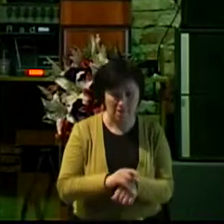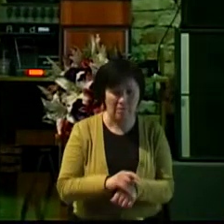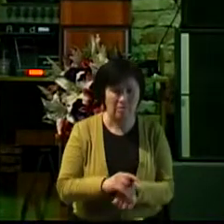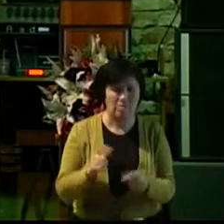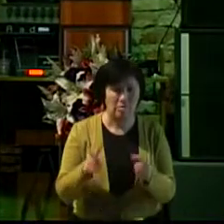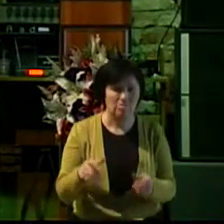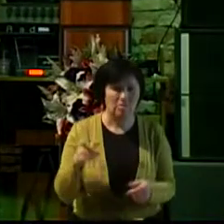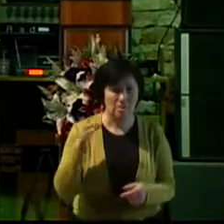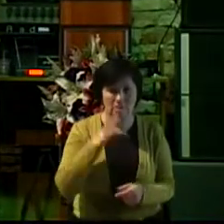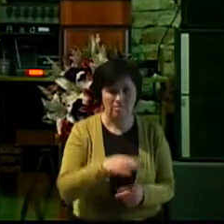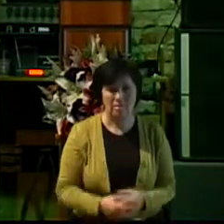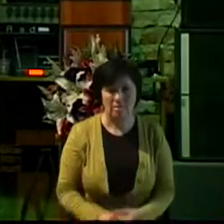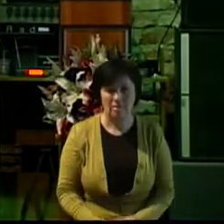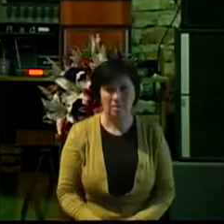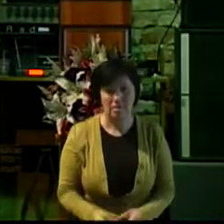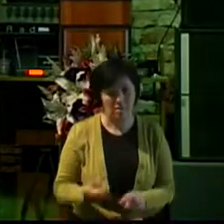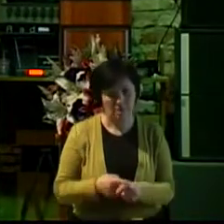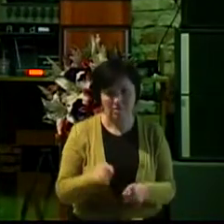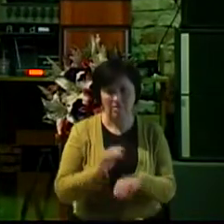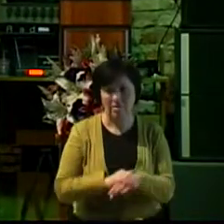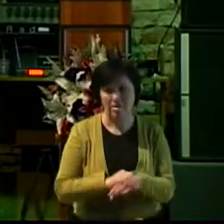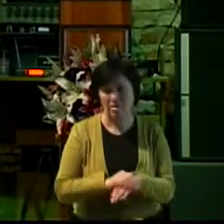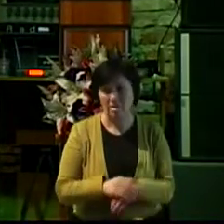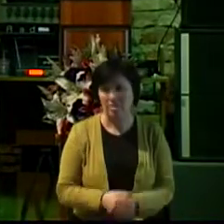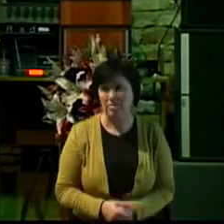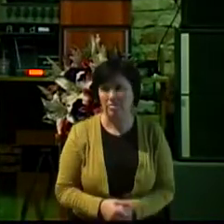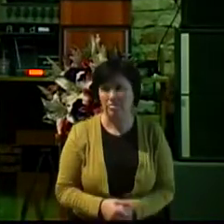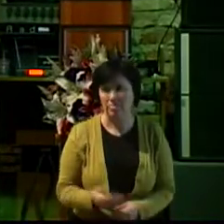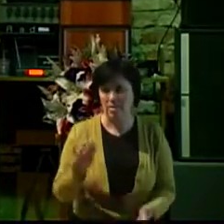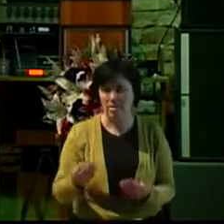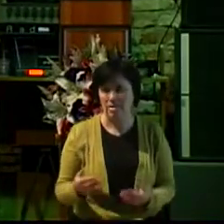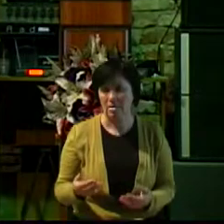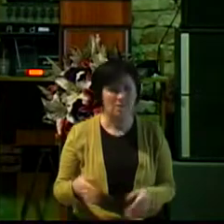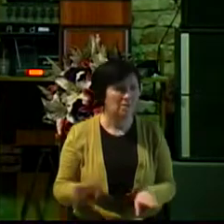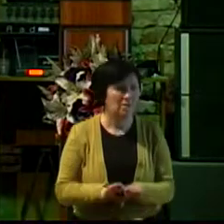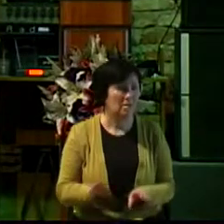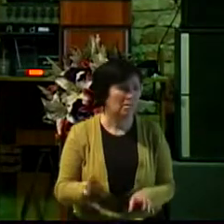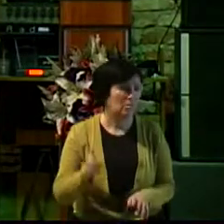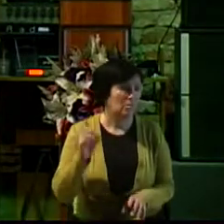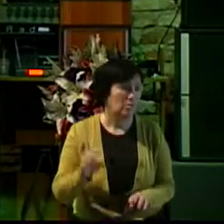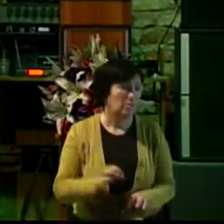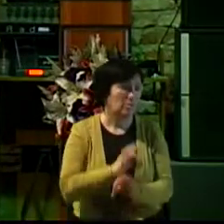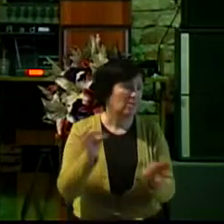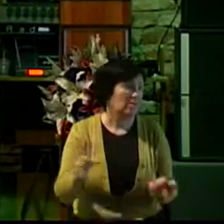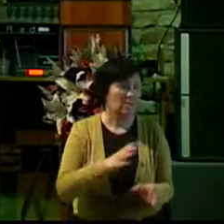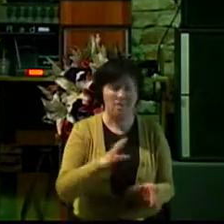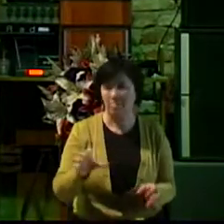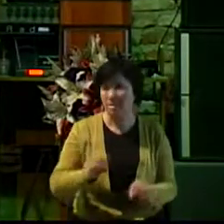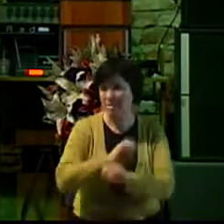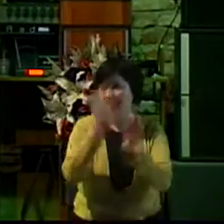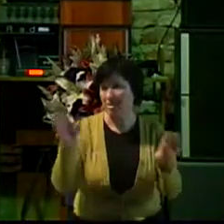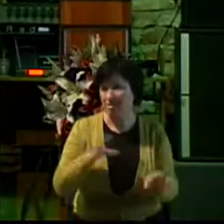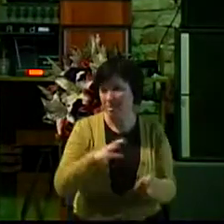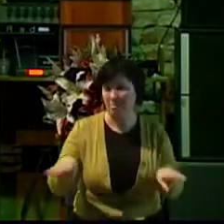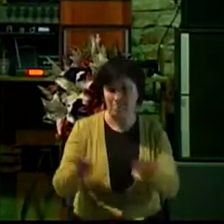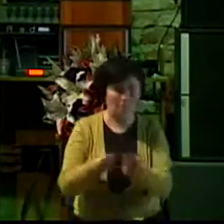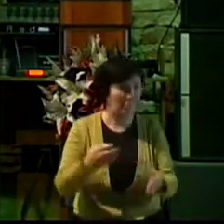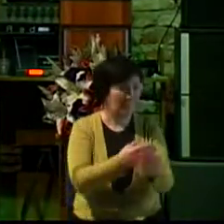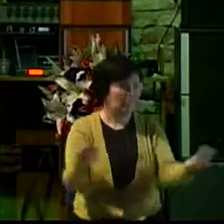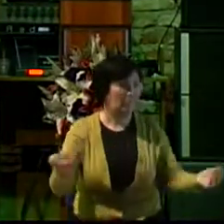Но когда Бог смотрит на меня, смотрит сейчас на вас, то Он знает не только мое прошлое, мое настоящее, Он видит